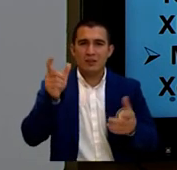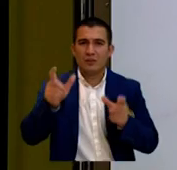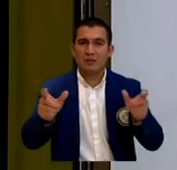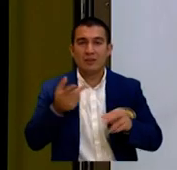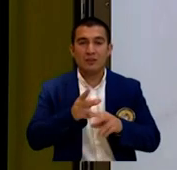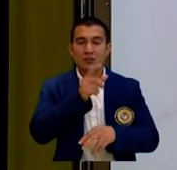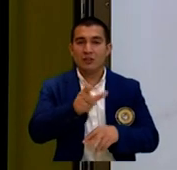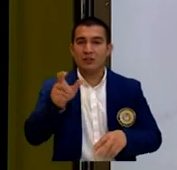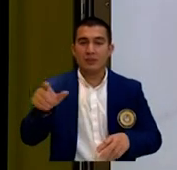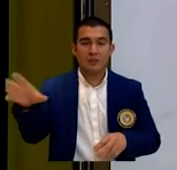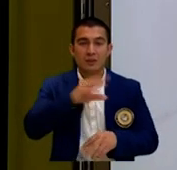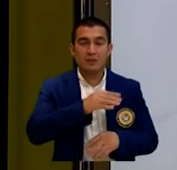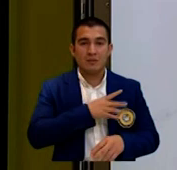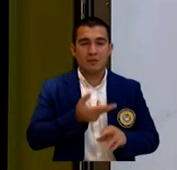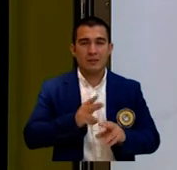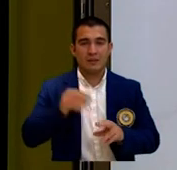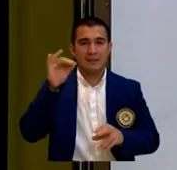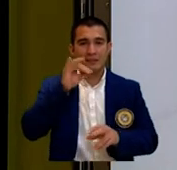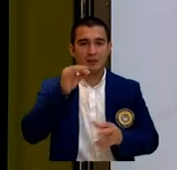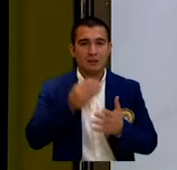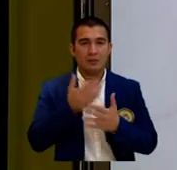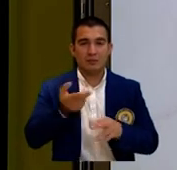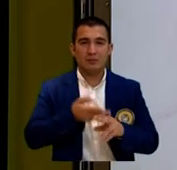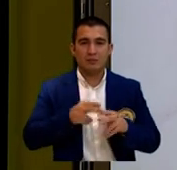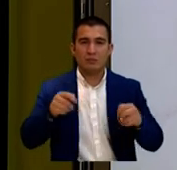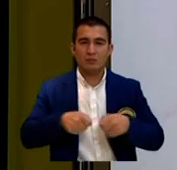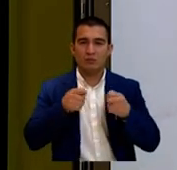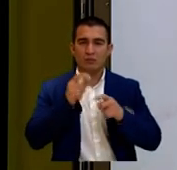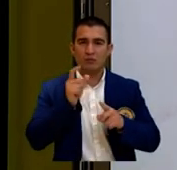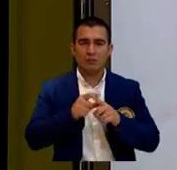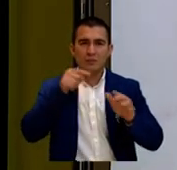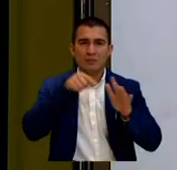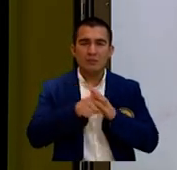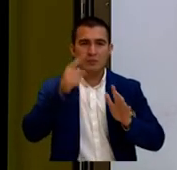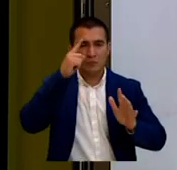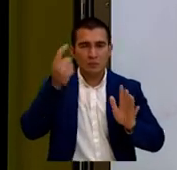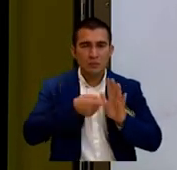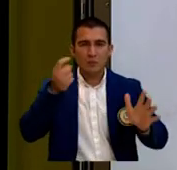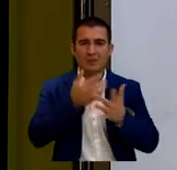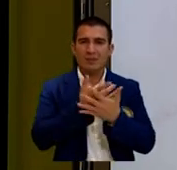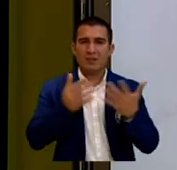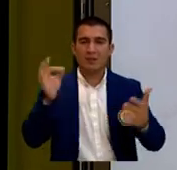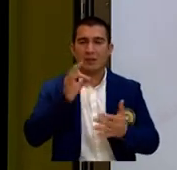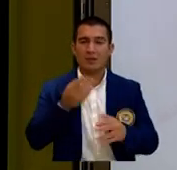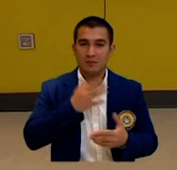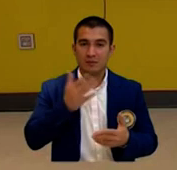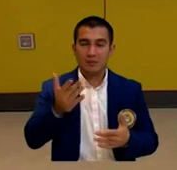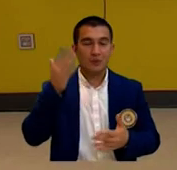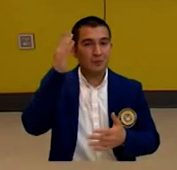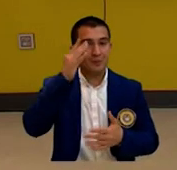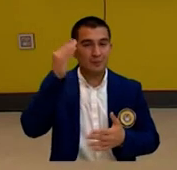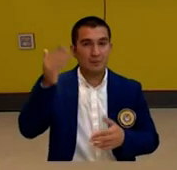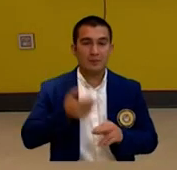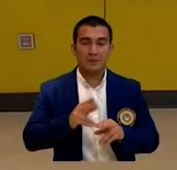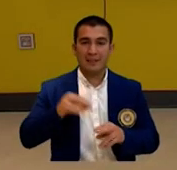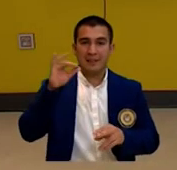xalq orasida tarix fanini targ'ib qilishga juda katta ishlar olib bordilar. Jadidchilarning fikriga ko'ra, tarix fani